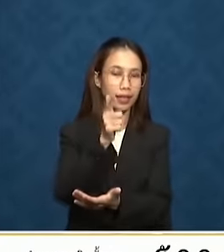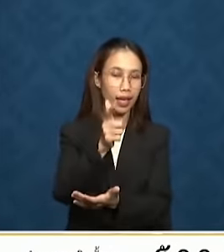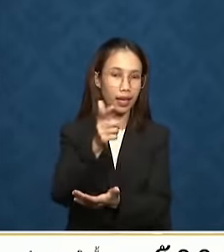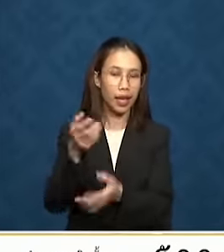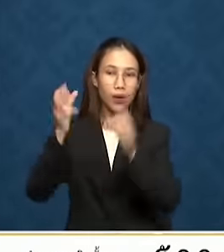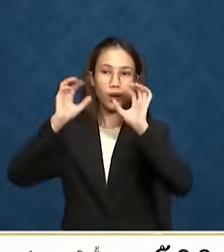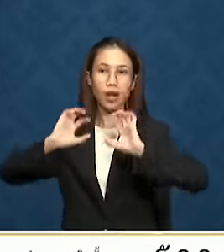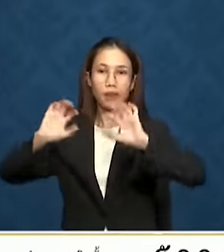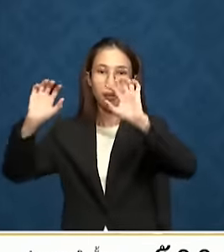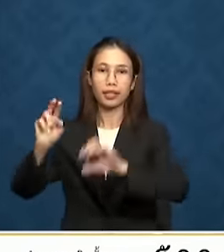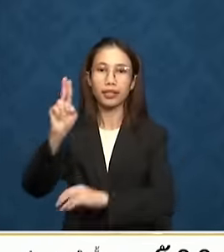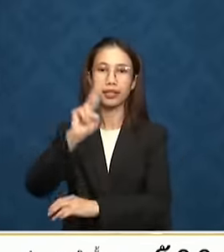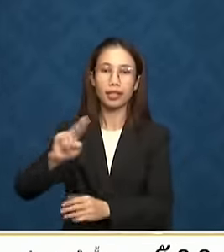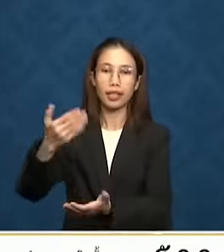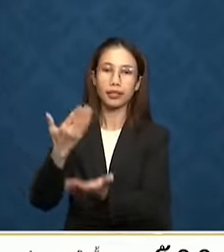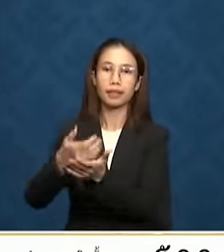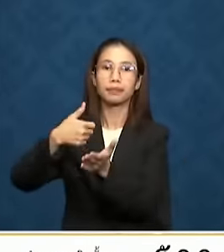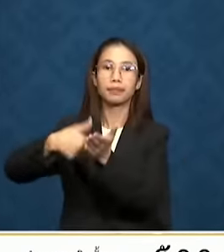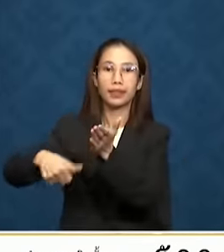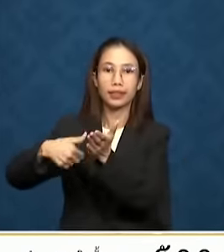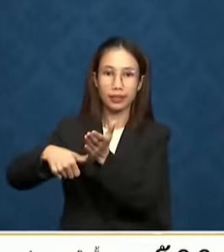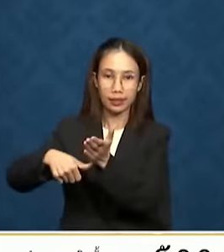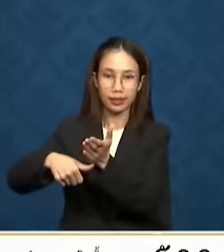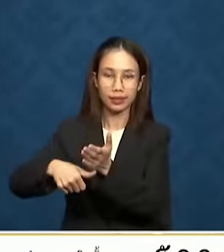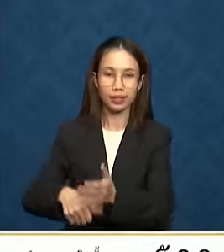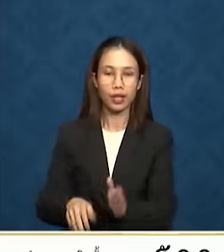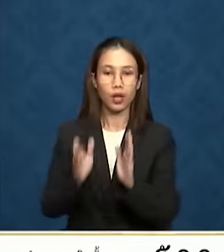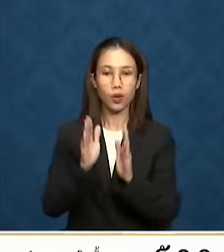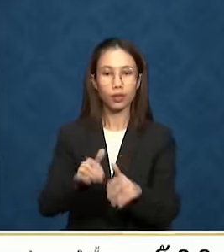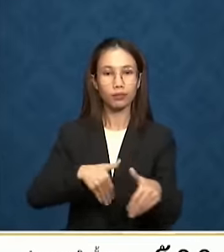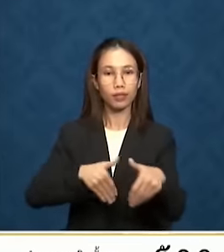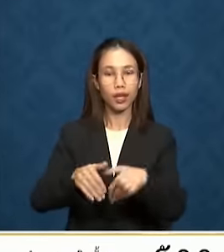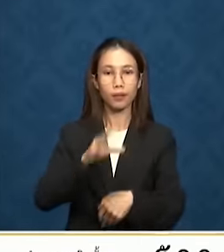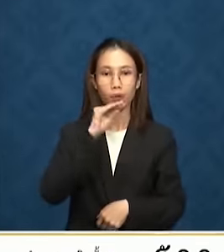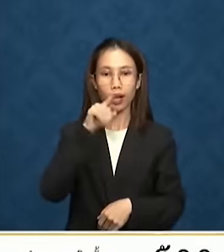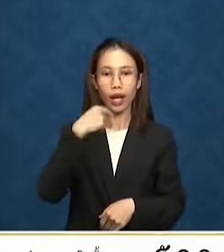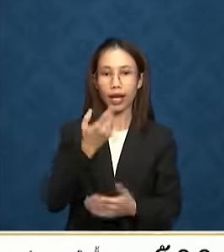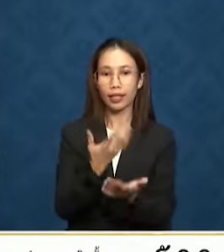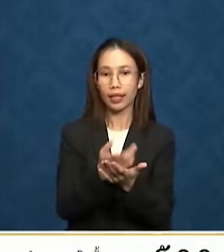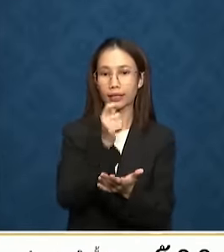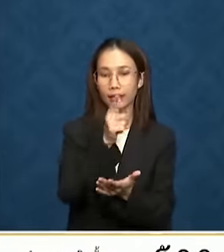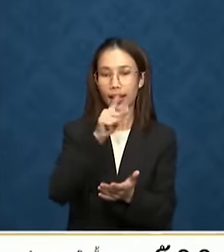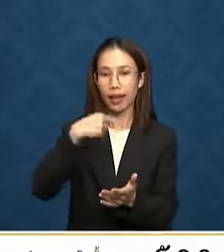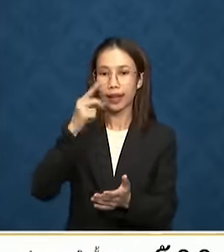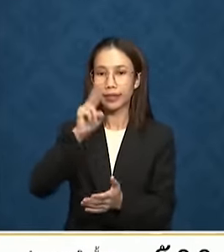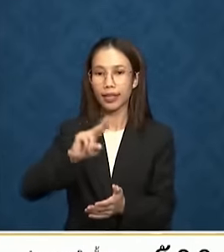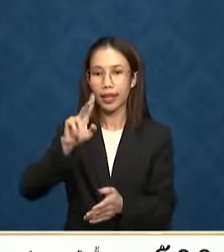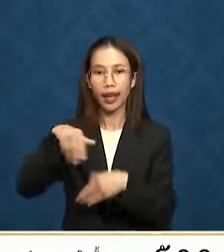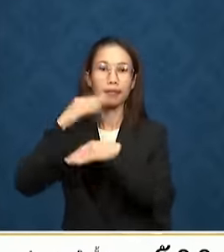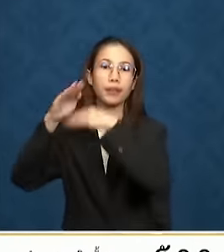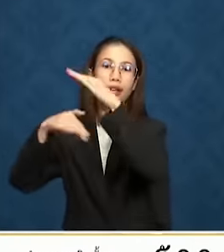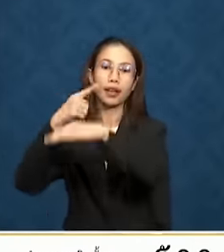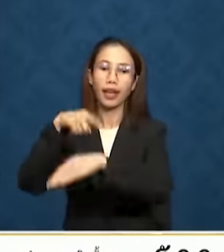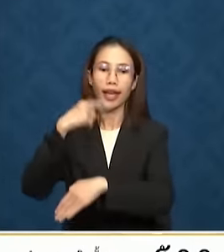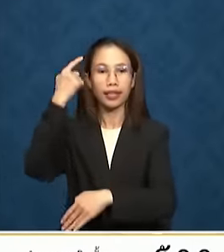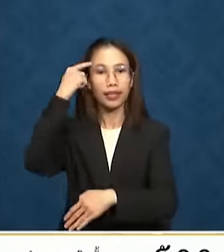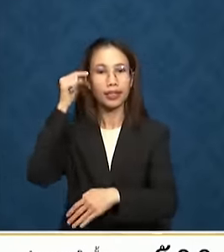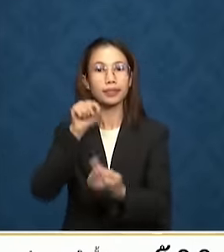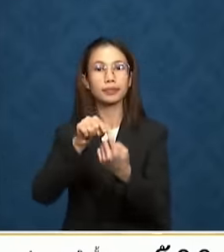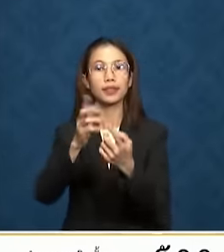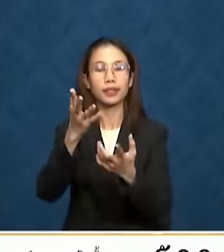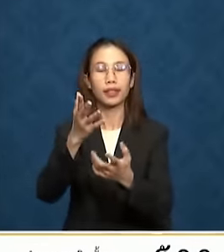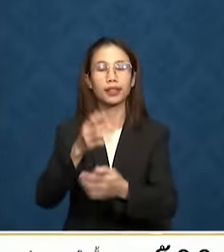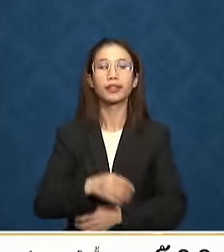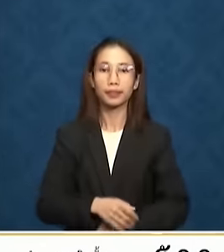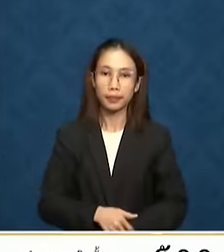ภาษีมีคำพูดของสื่อมวลชน 2ท่านพูดไว้ครับใครจ่ายใครใช้ใครเจริญใครถูกมองข้ามอันนี้นี่เป็น